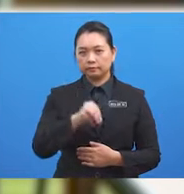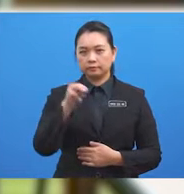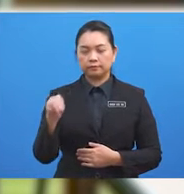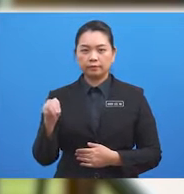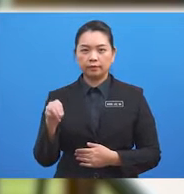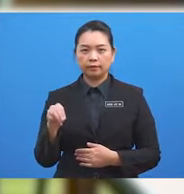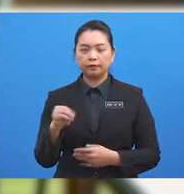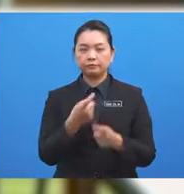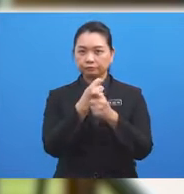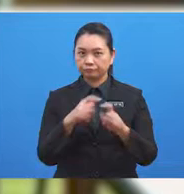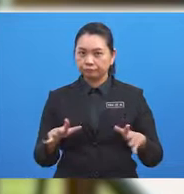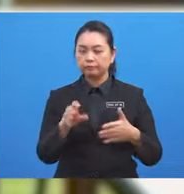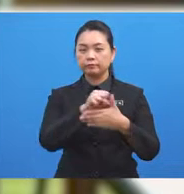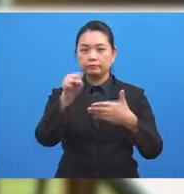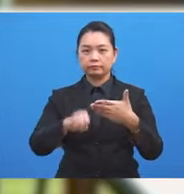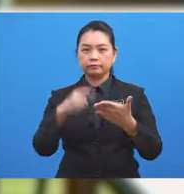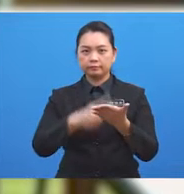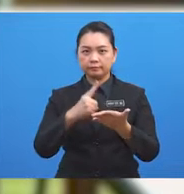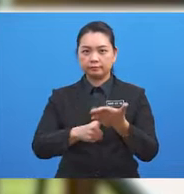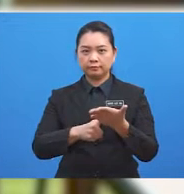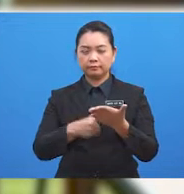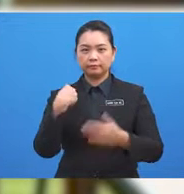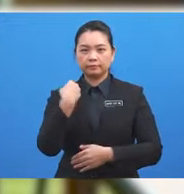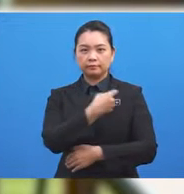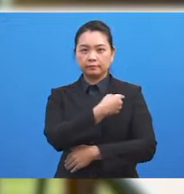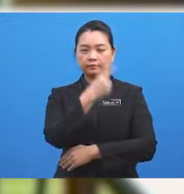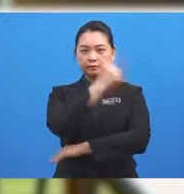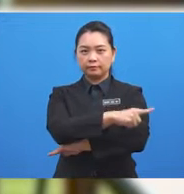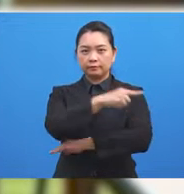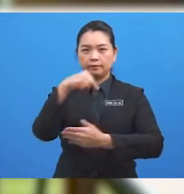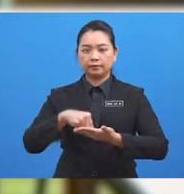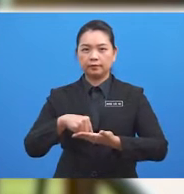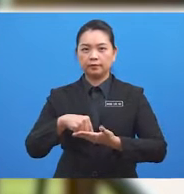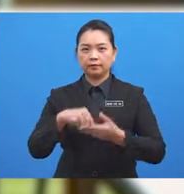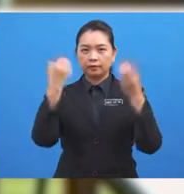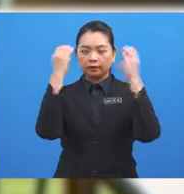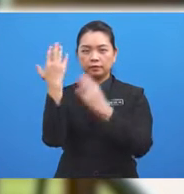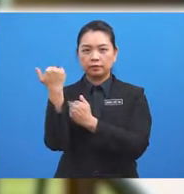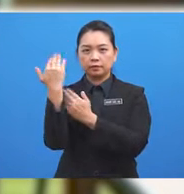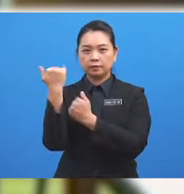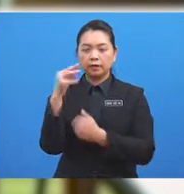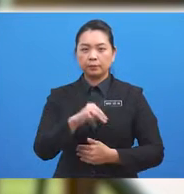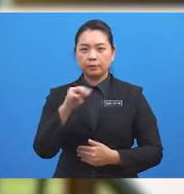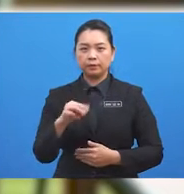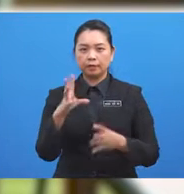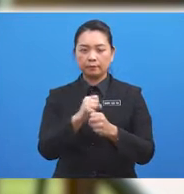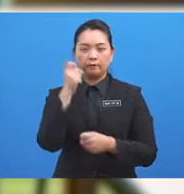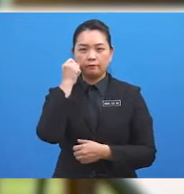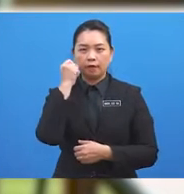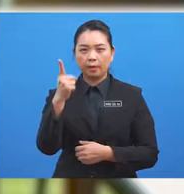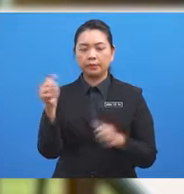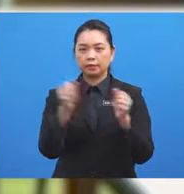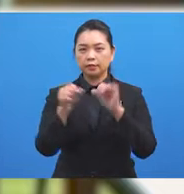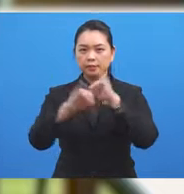Murid-murid, telah selesai perbincangan kita pada hari ini. Cikgu berharap murid-murid dapat memahami